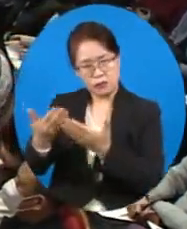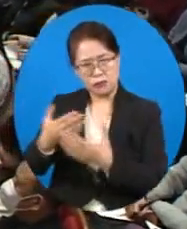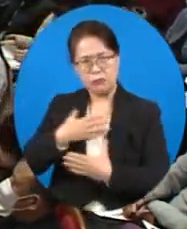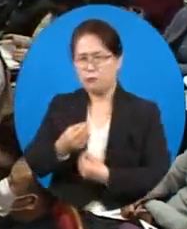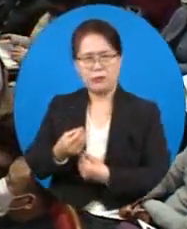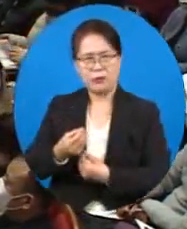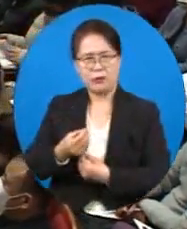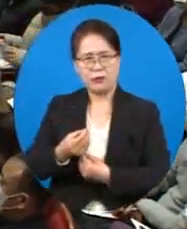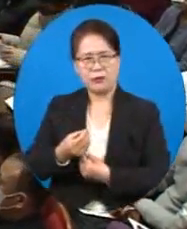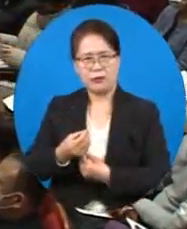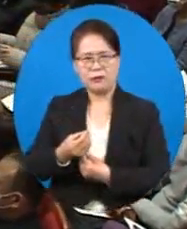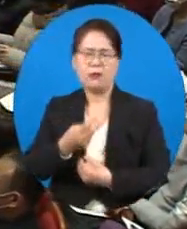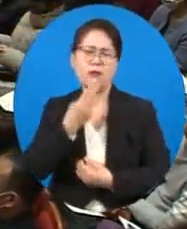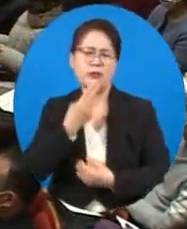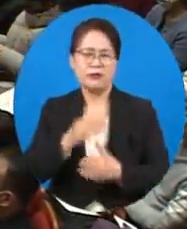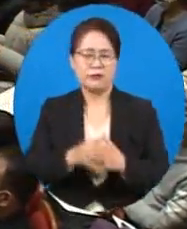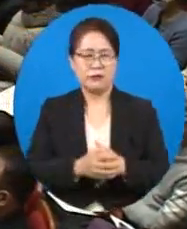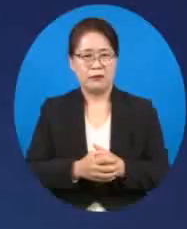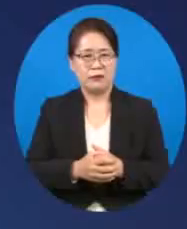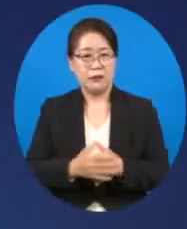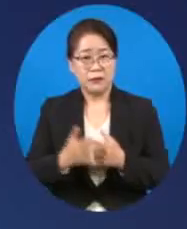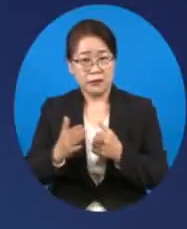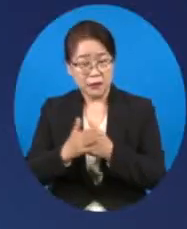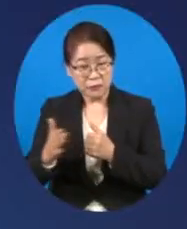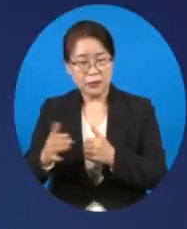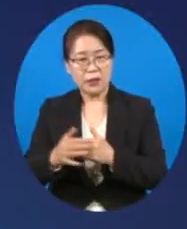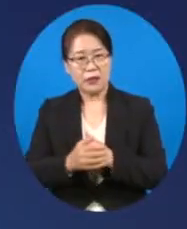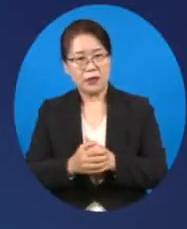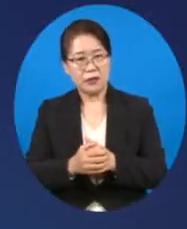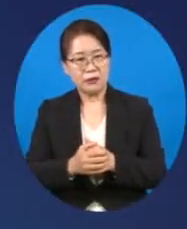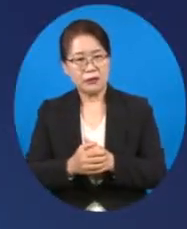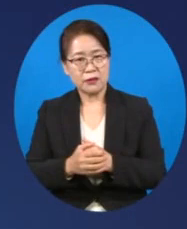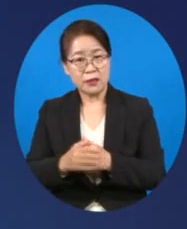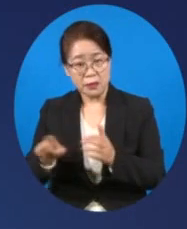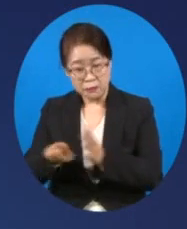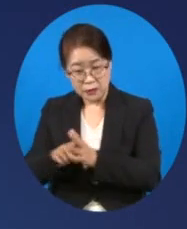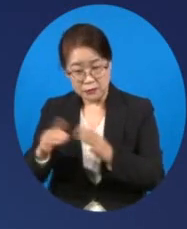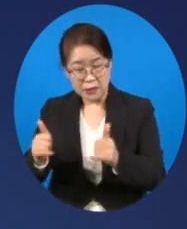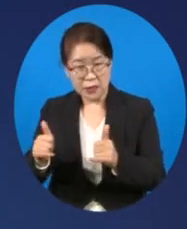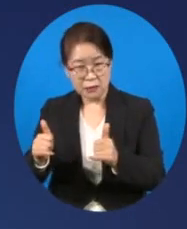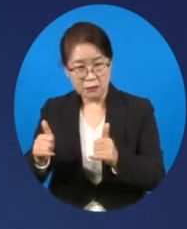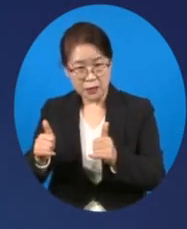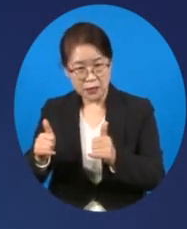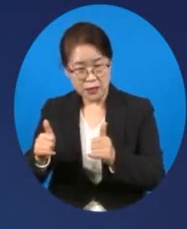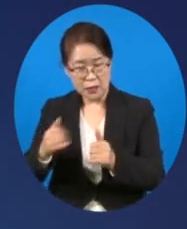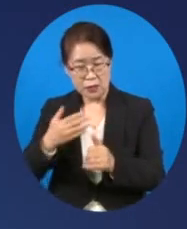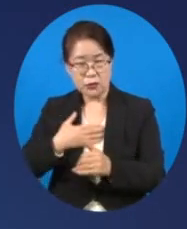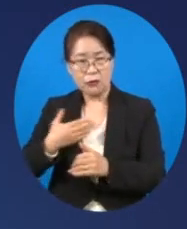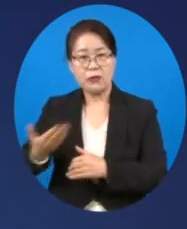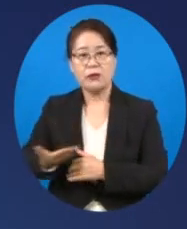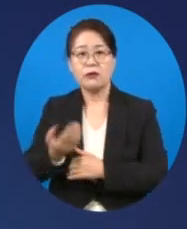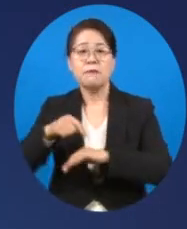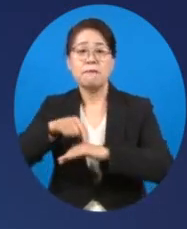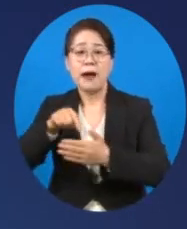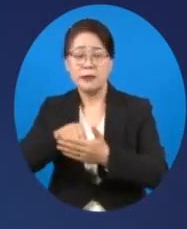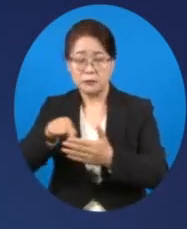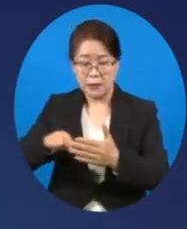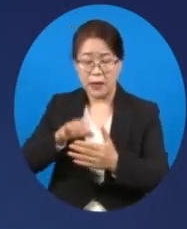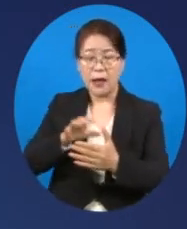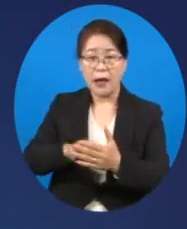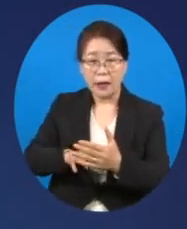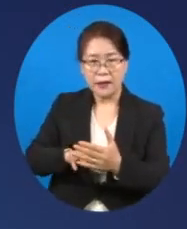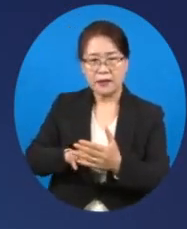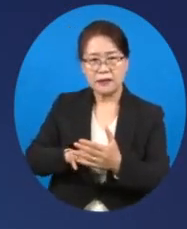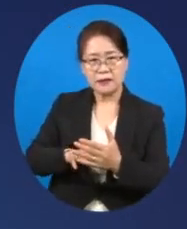그러므로 그리스도의 대사로이 세상에 보냄을 받은 하나님의 사람인 저와 여러분의 마음속에는